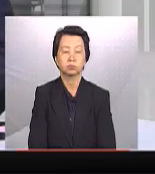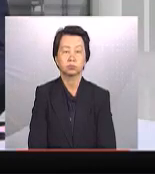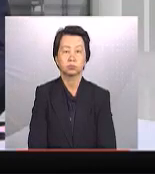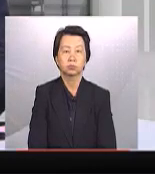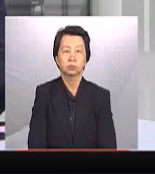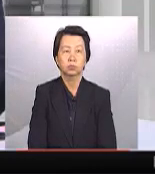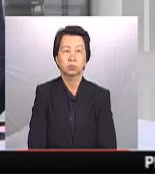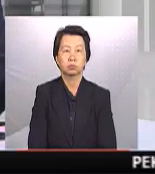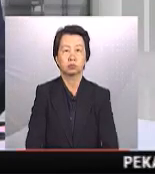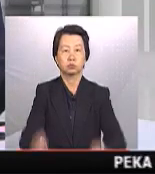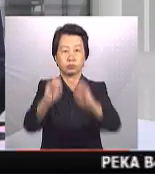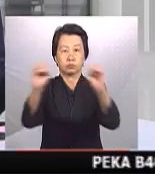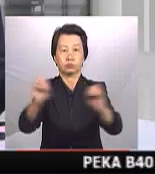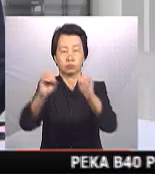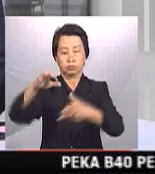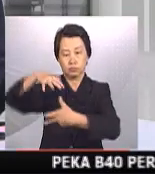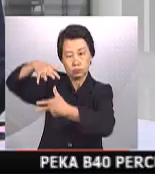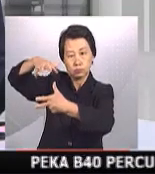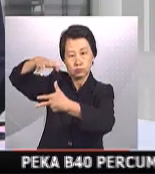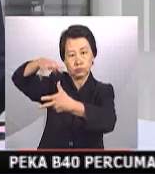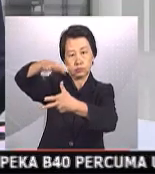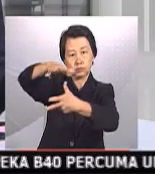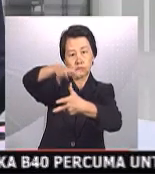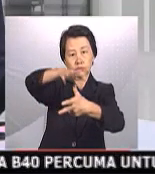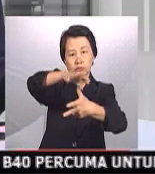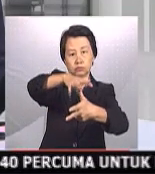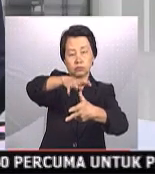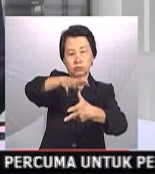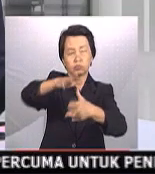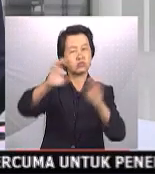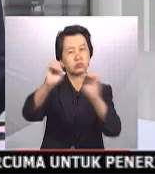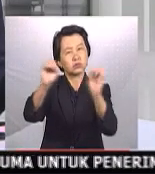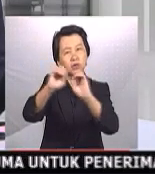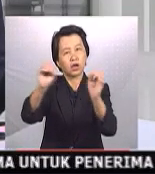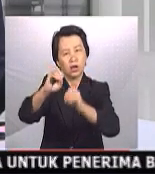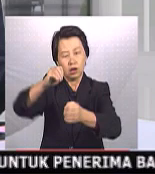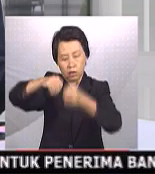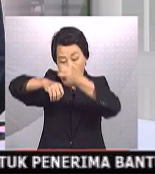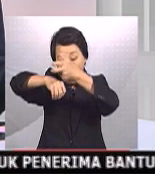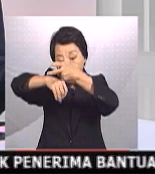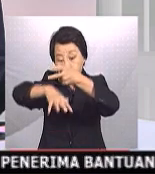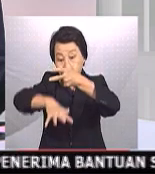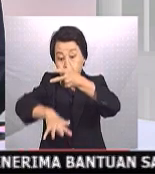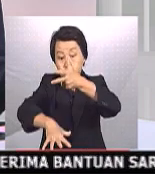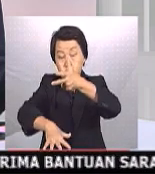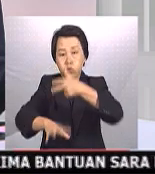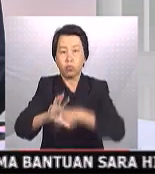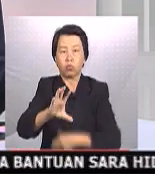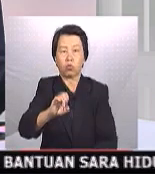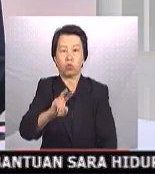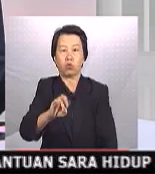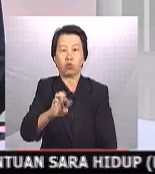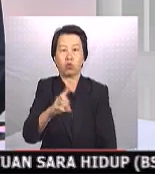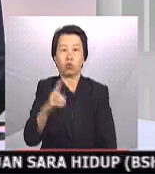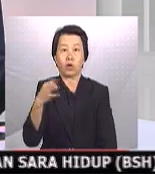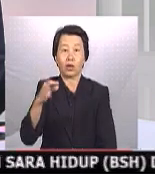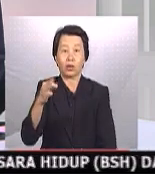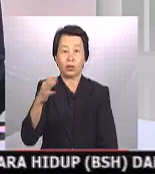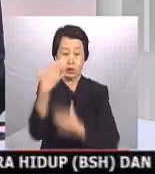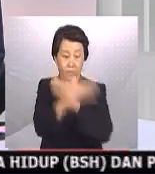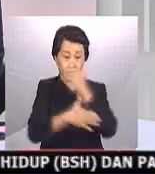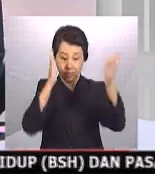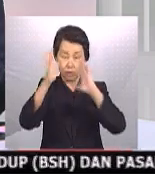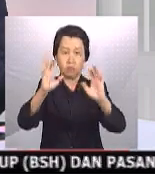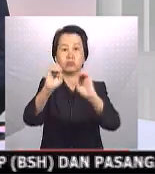Hai thiojoe helikopter center.hp digunakan untuk membuat sempuran disinfeksi komik nothing dari udara di seluruh